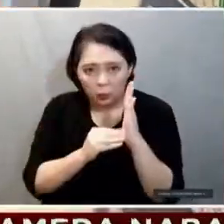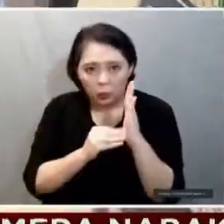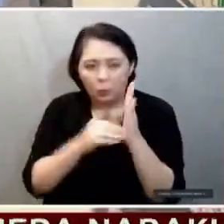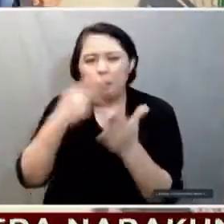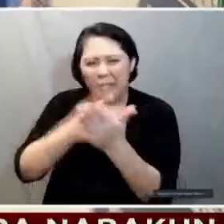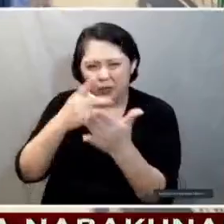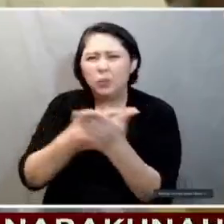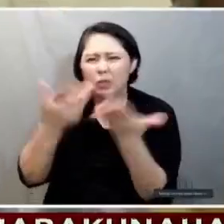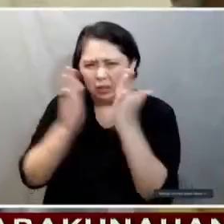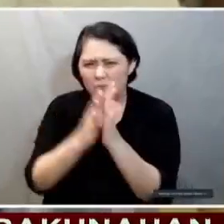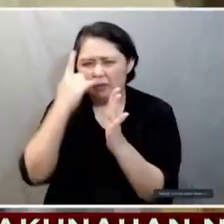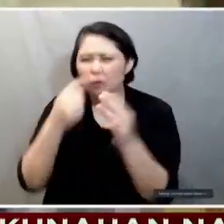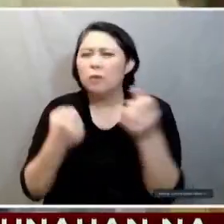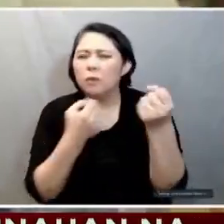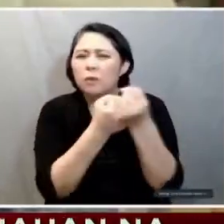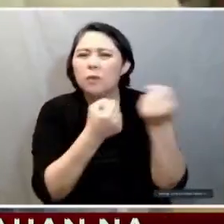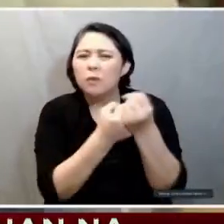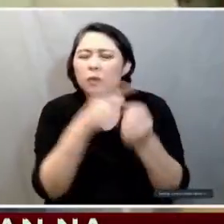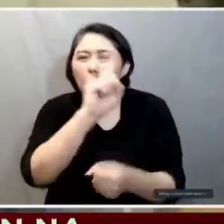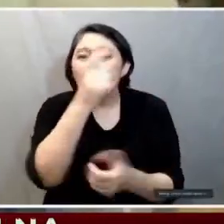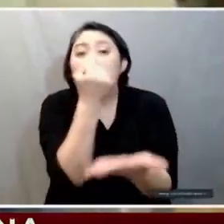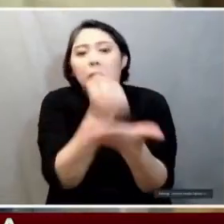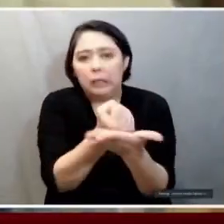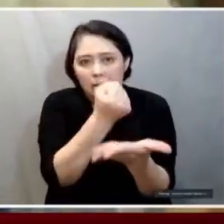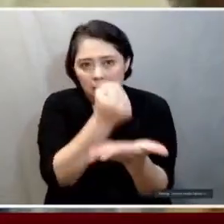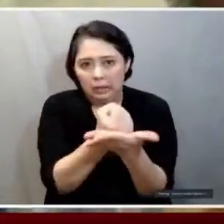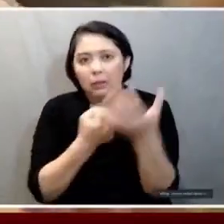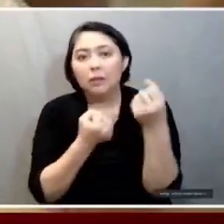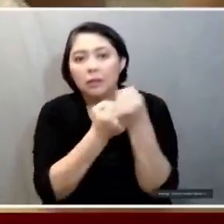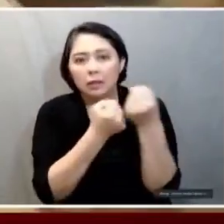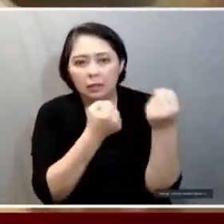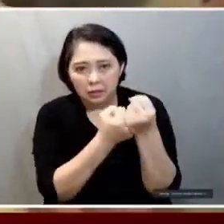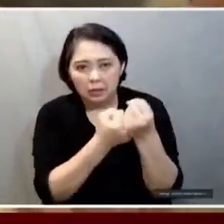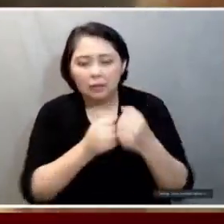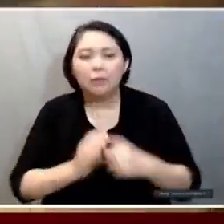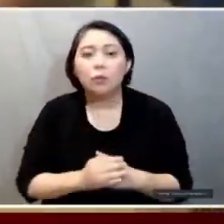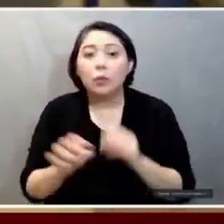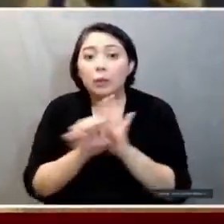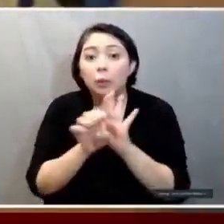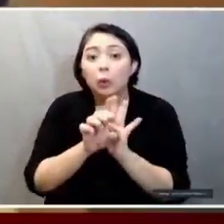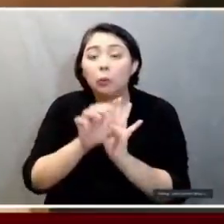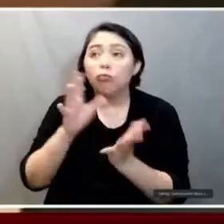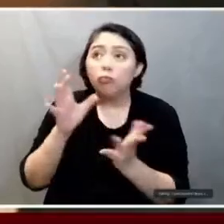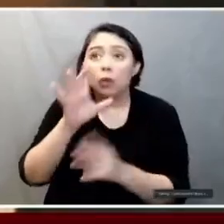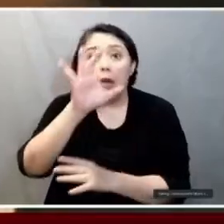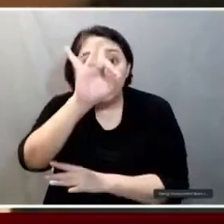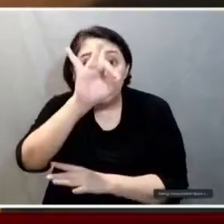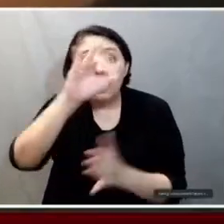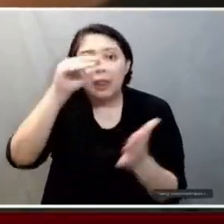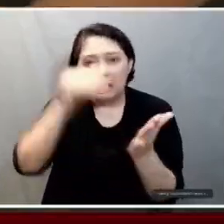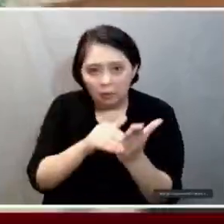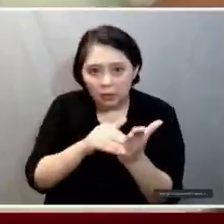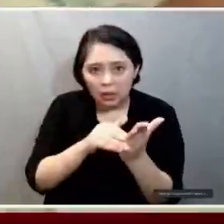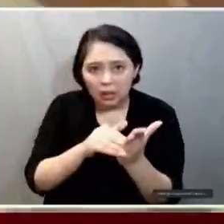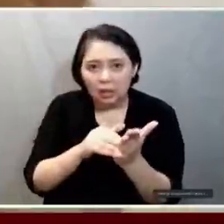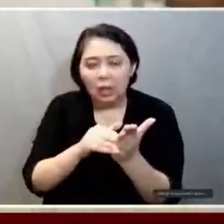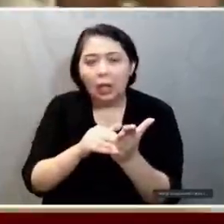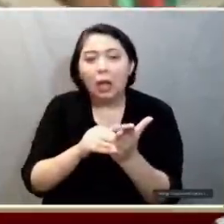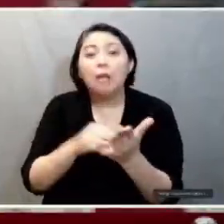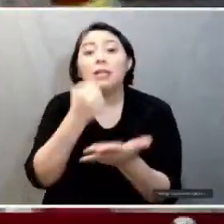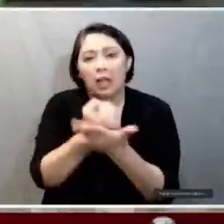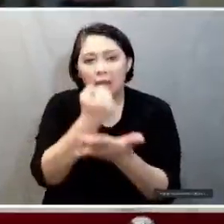saan sasagutin ng DOLE ang 8,000 sa monthly salary ng 1,000,000 manggagawa sa loob ng